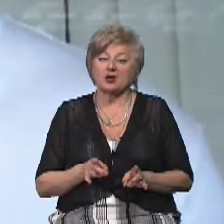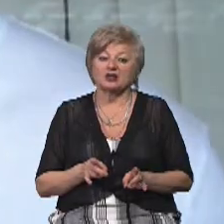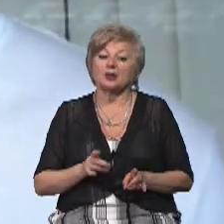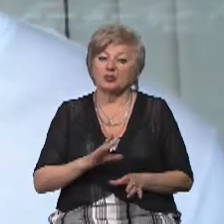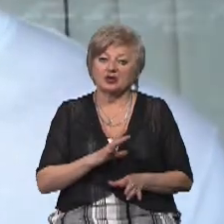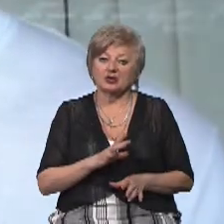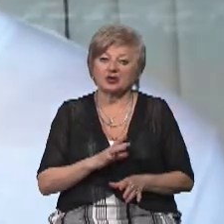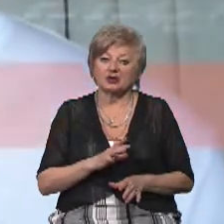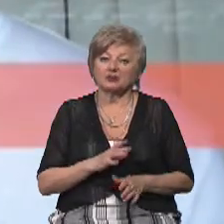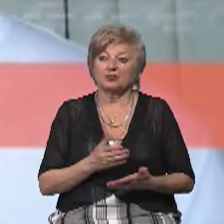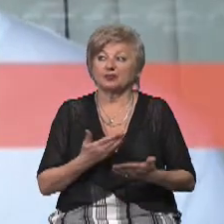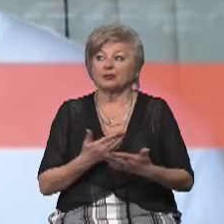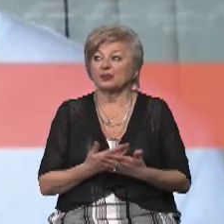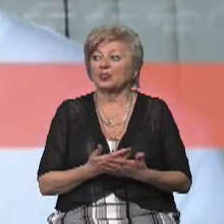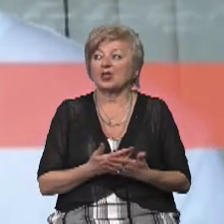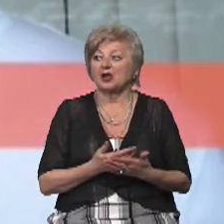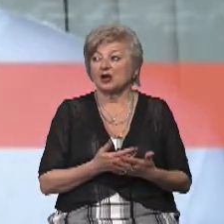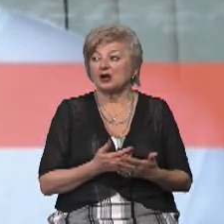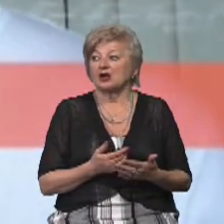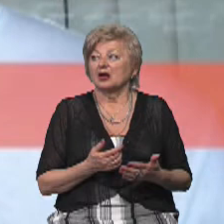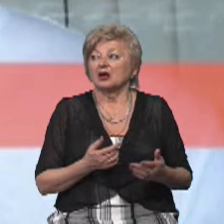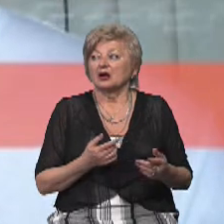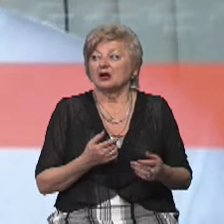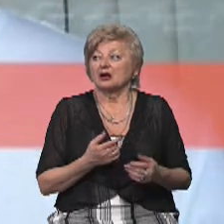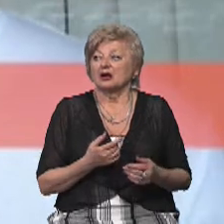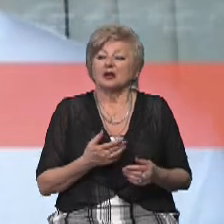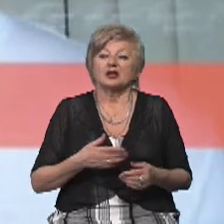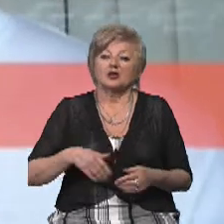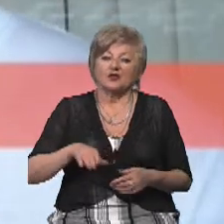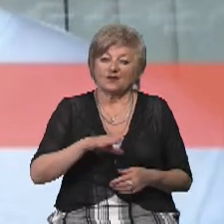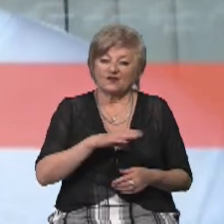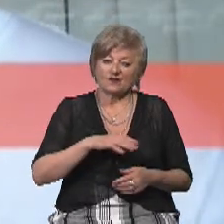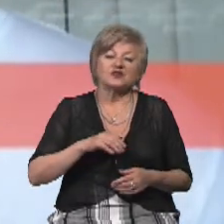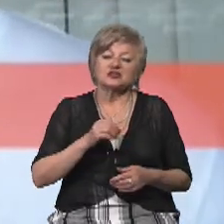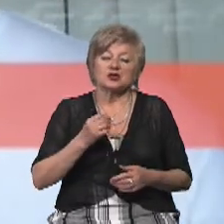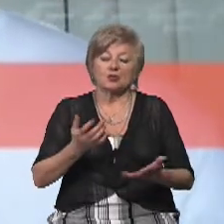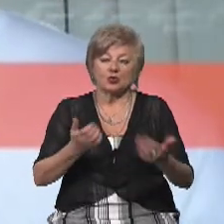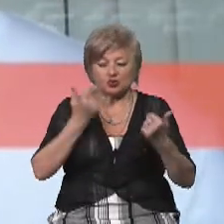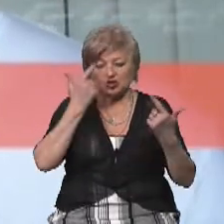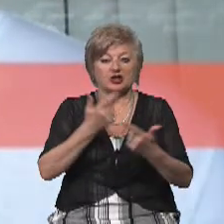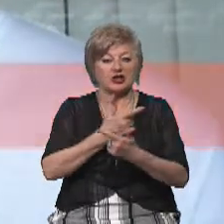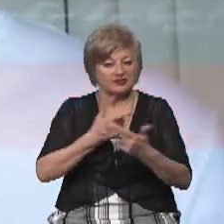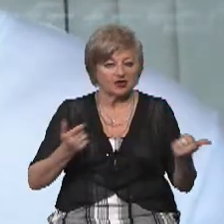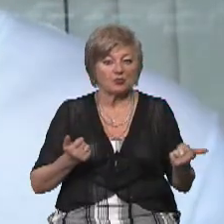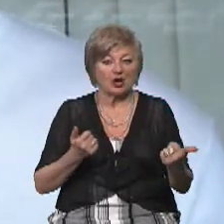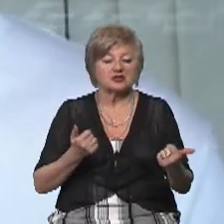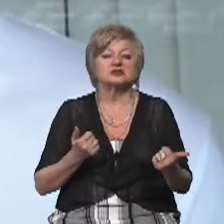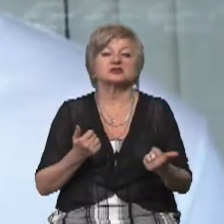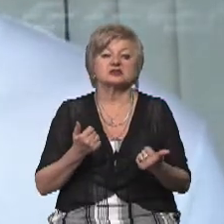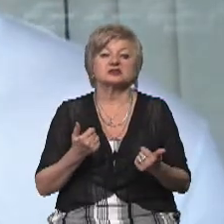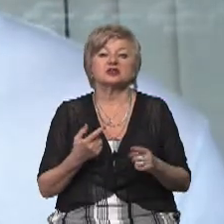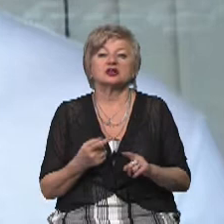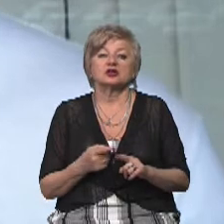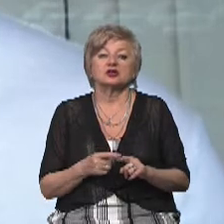Вони кажуть, що зараз загрози життю немає. Ми хочемо переконатися, що звідки вони взяли цю інформацію, побачити протоколи там замірів чи якісь